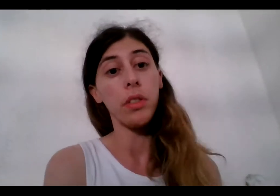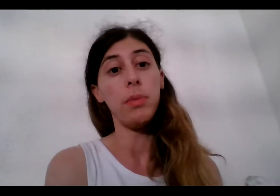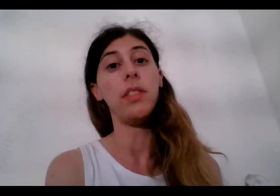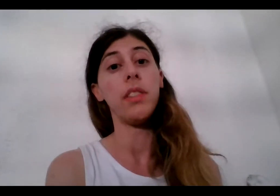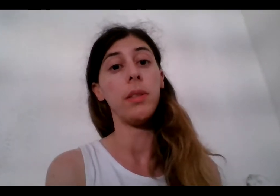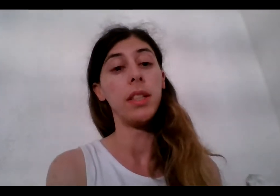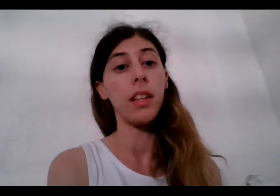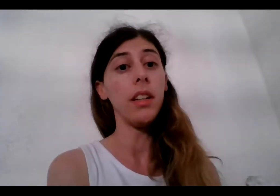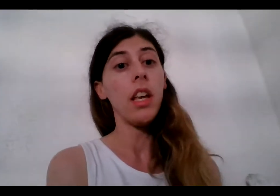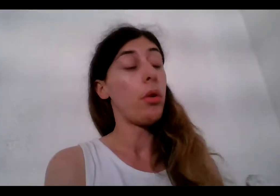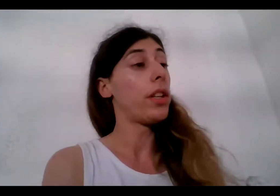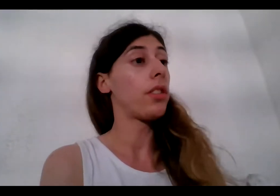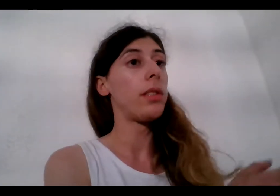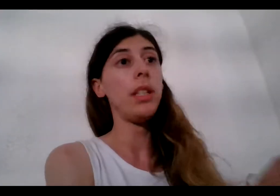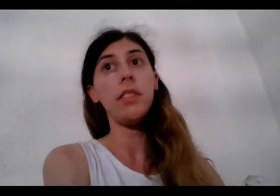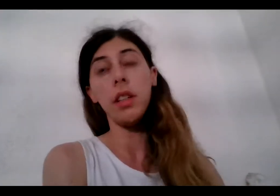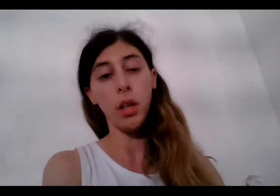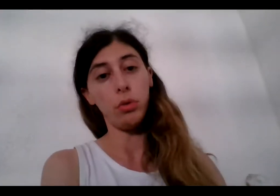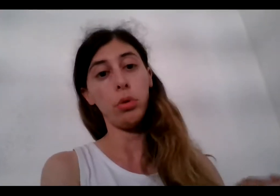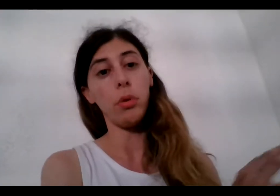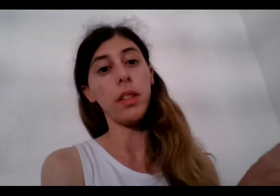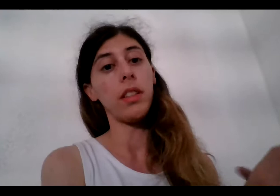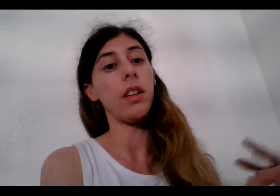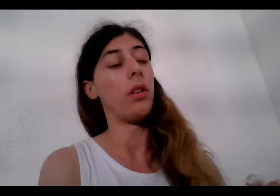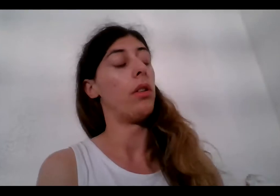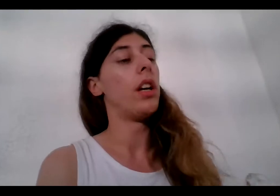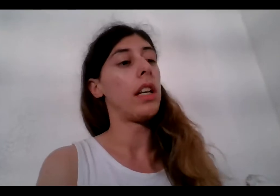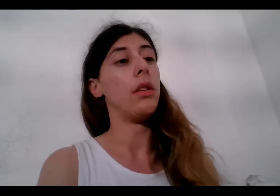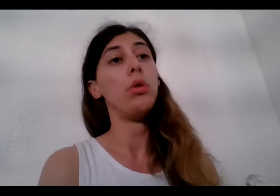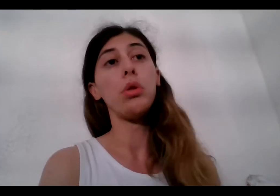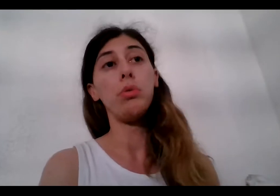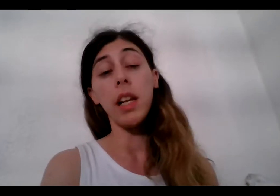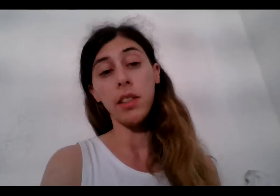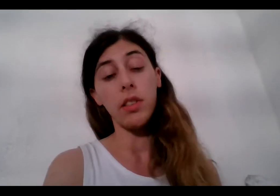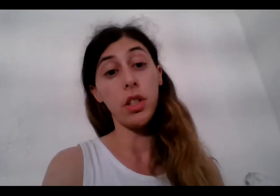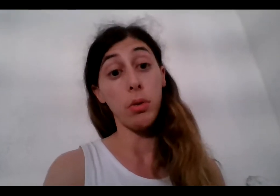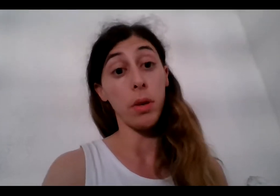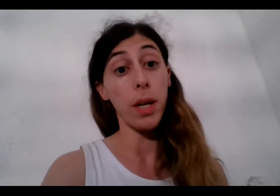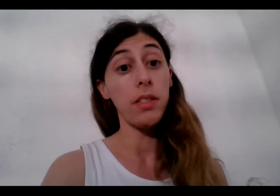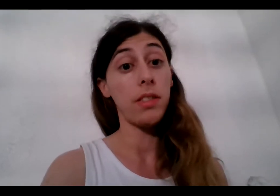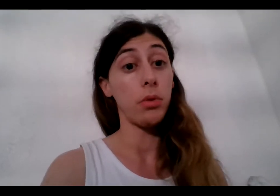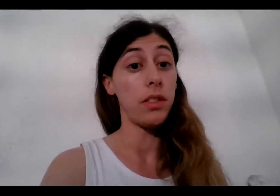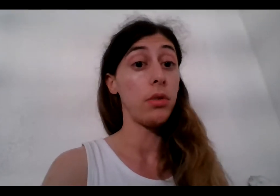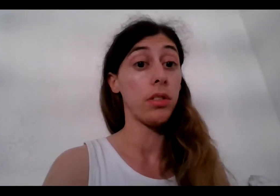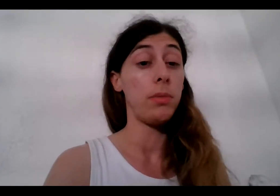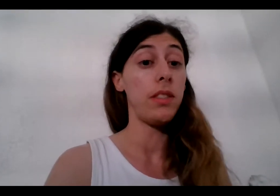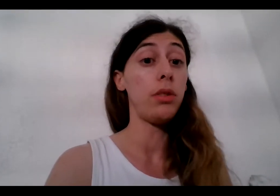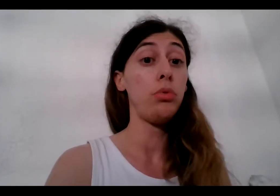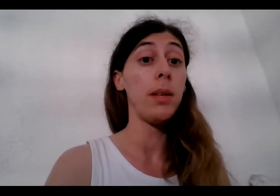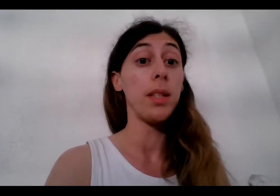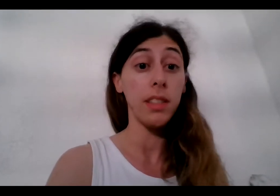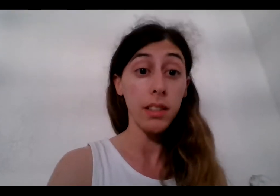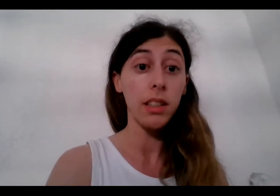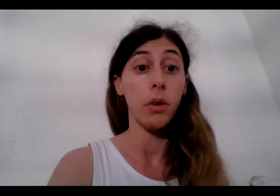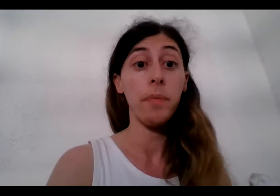beaucoup sensibilisé cette médecin, on a sensibilisé d'autres médecins et aujourd'hui la stratégie qu'on met en place, c'est qu'on essaie de sensibiliser tous